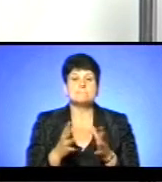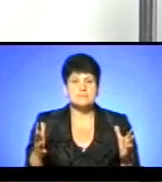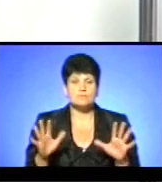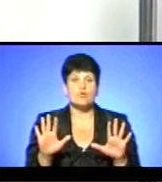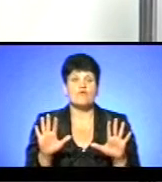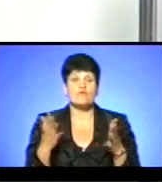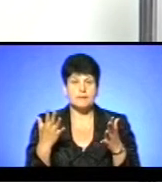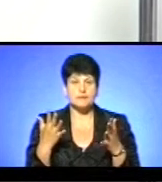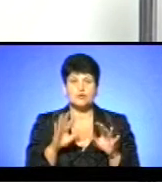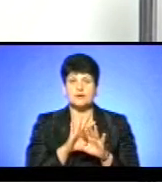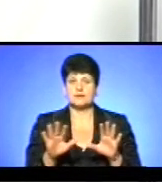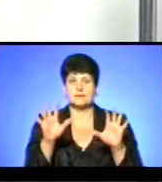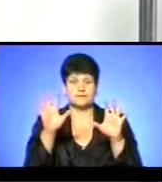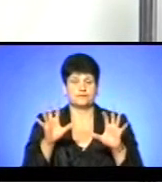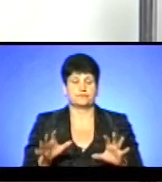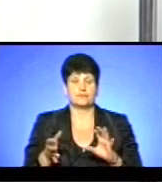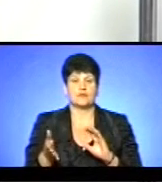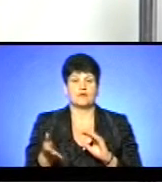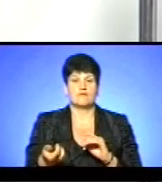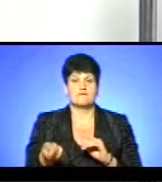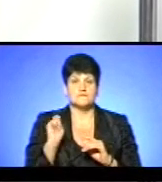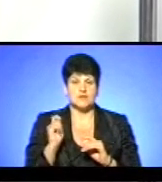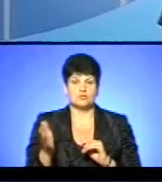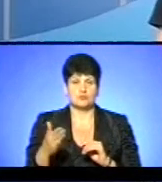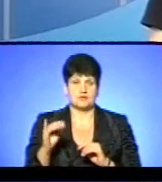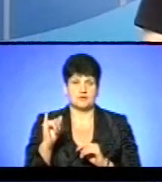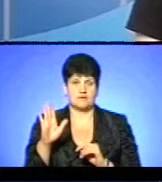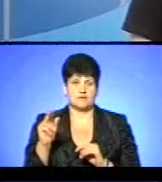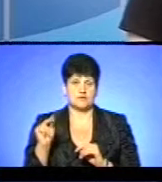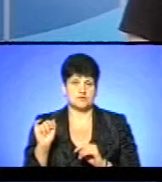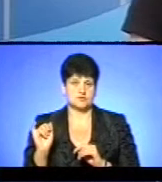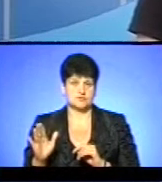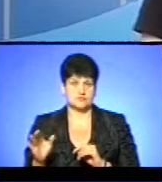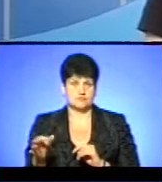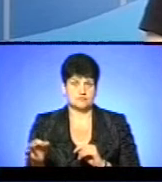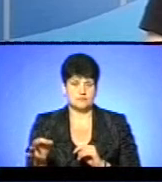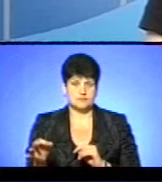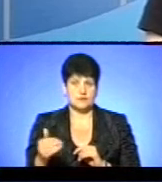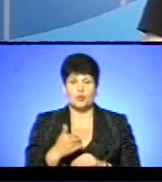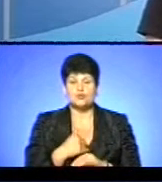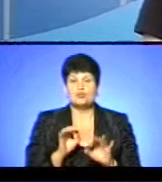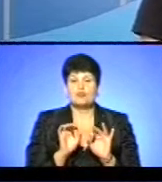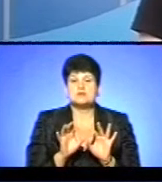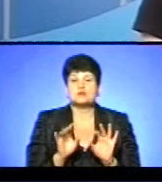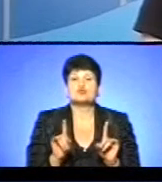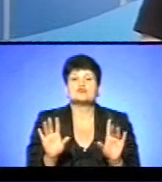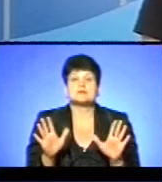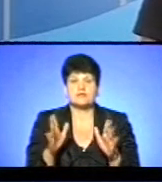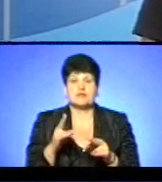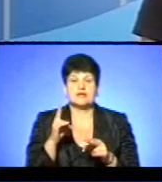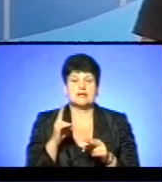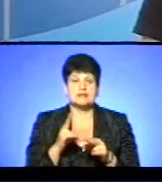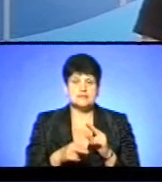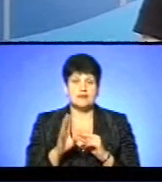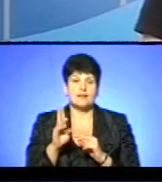випадок браконьєрства на Івачівській водоймі. Ну, хотів би пояснити, що сталося. Тобто, під кінець нересту